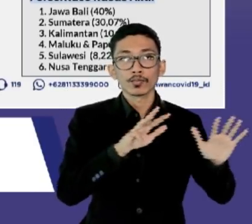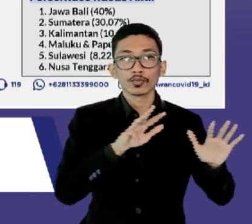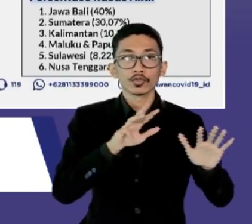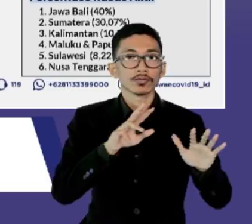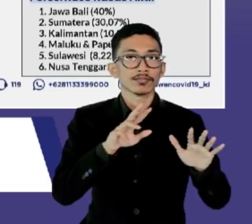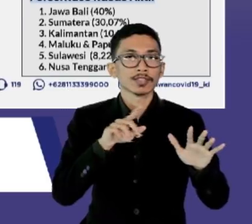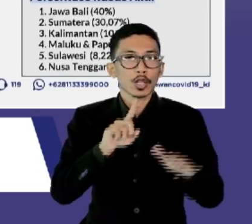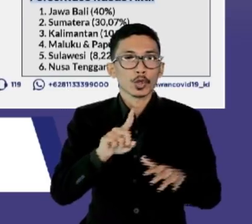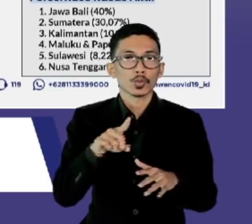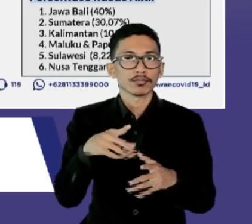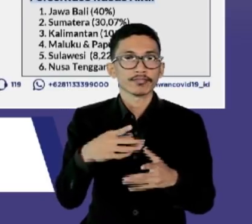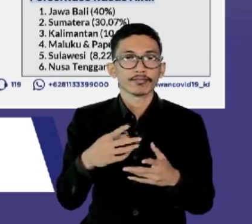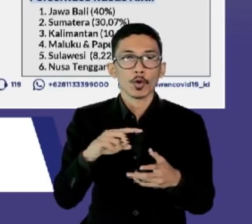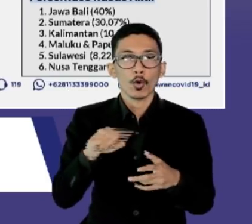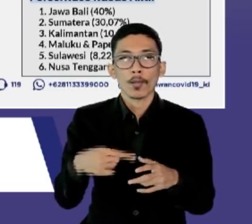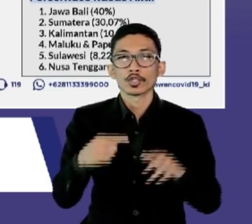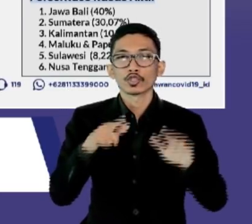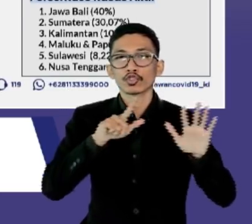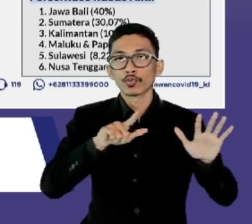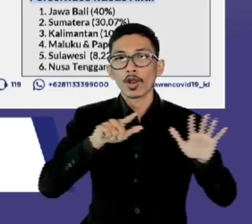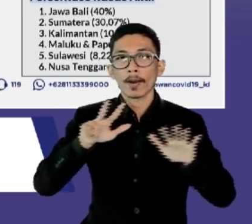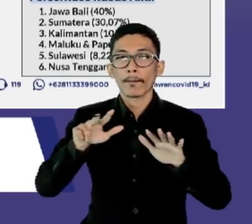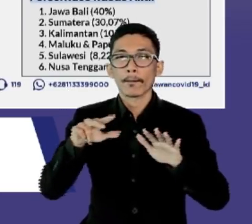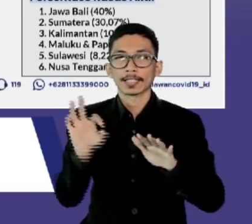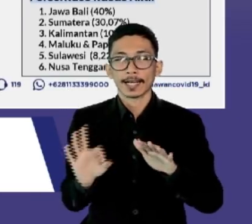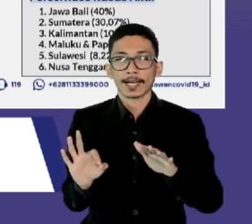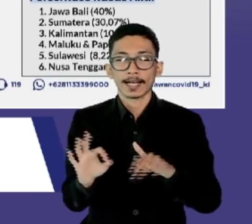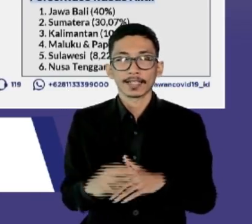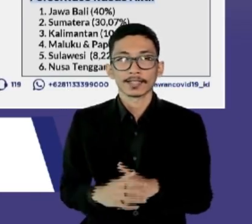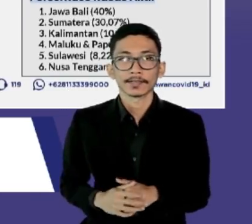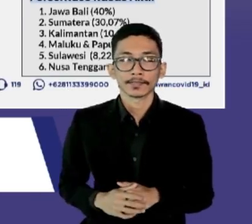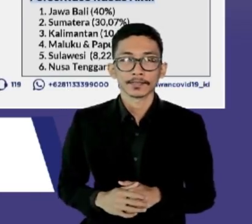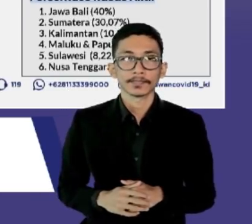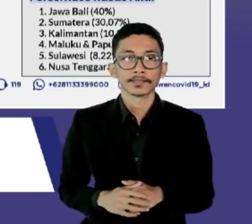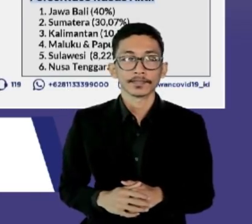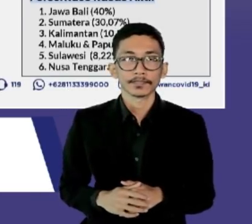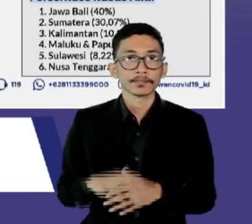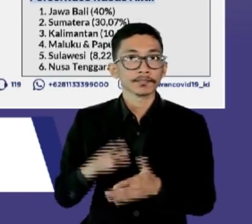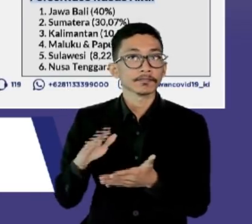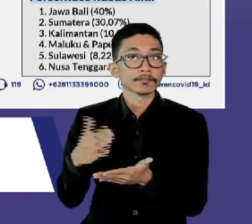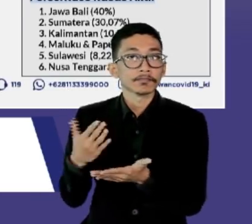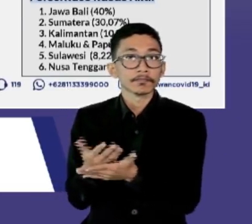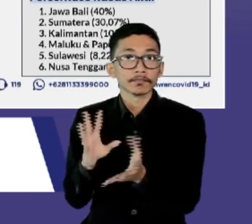91,78% dari total kasus positif. Sedangkan kematiannya sebanyak